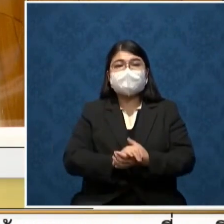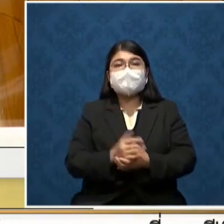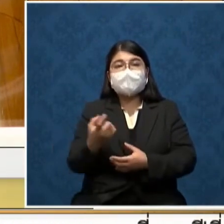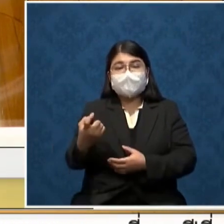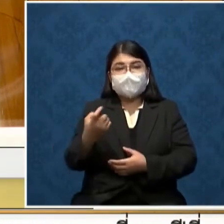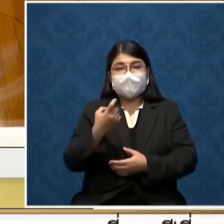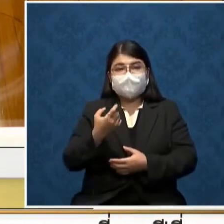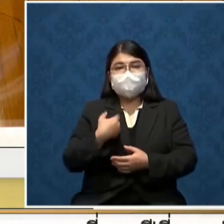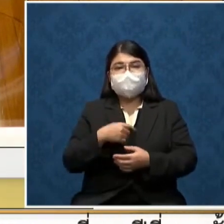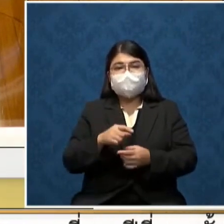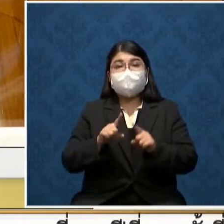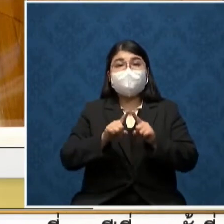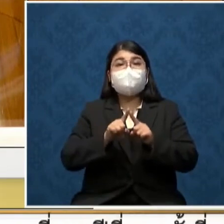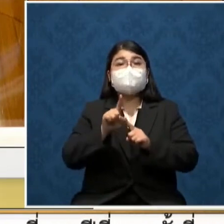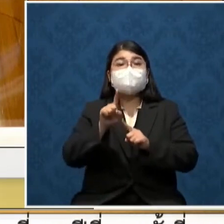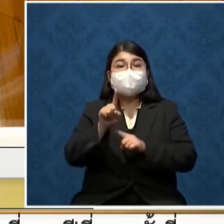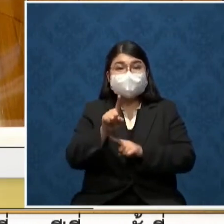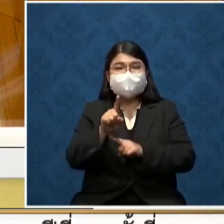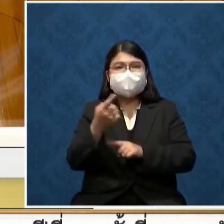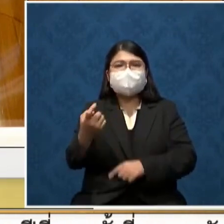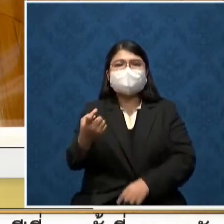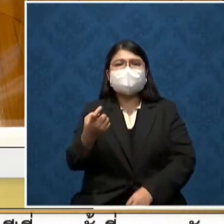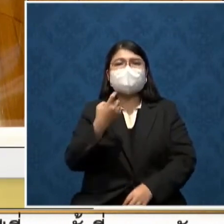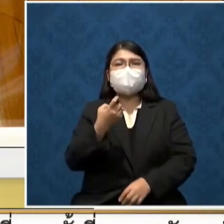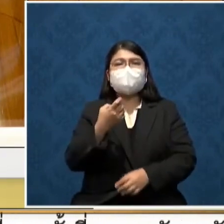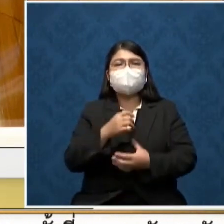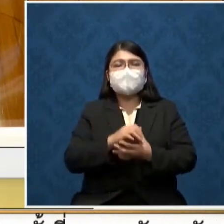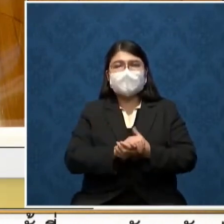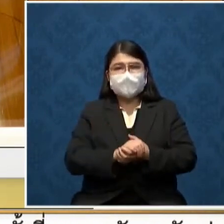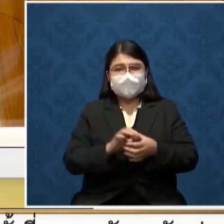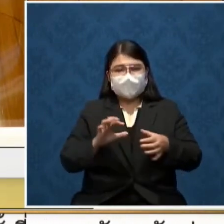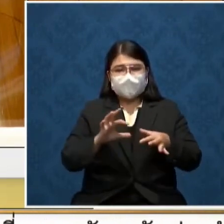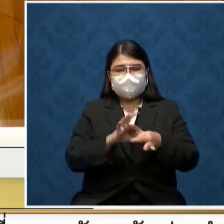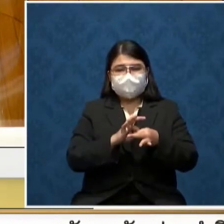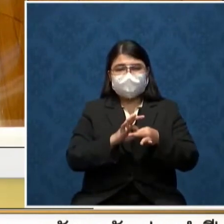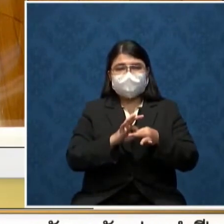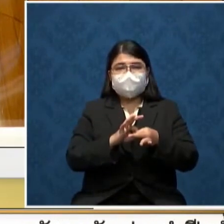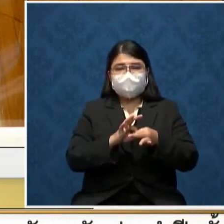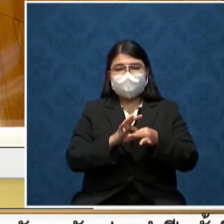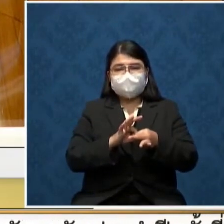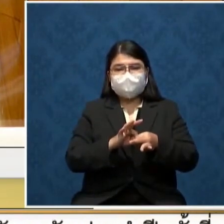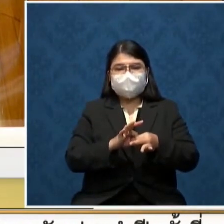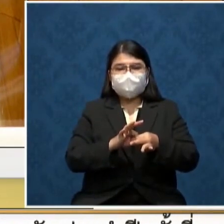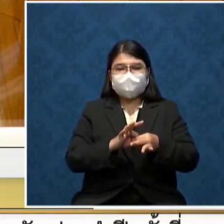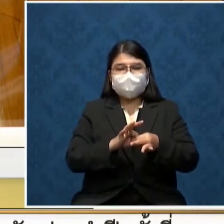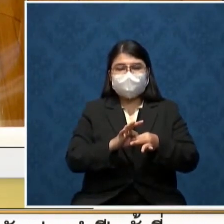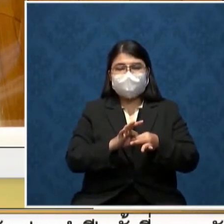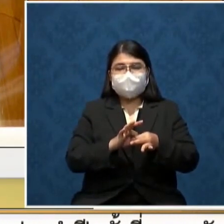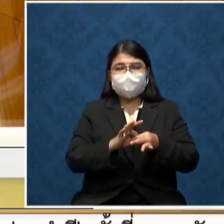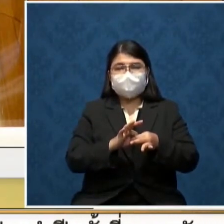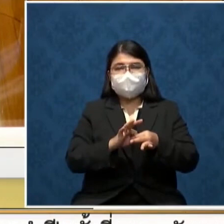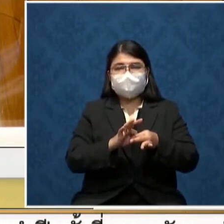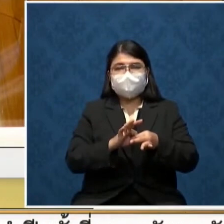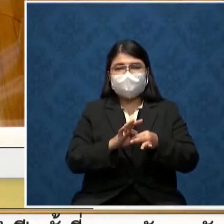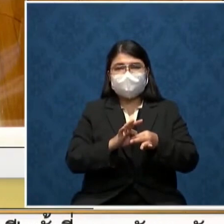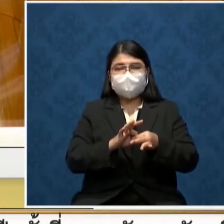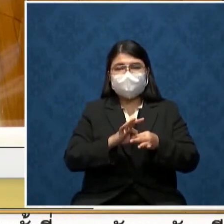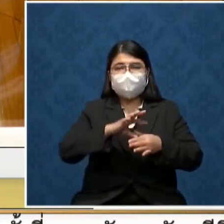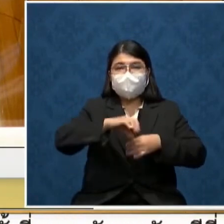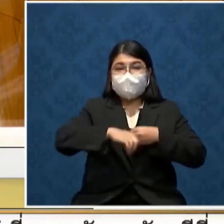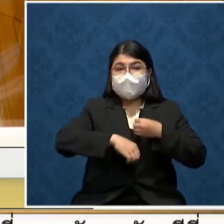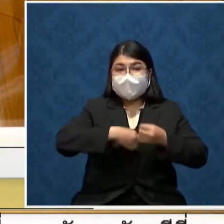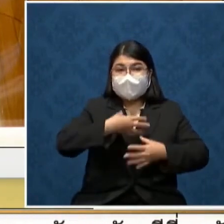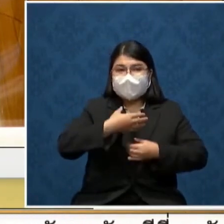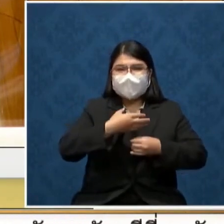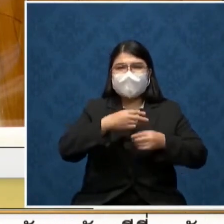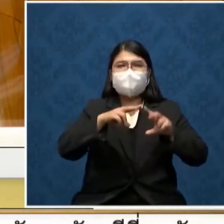ที่หนึ่งของท่านนะครับเกี่ยวกับกรณีของการวิเคราะห์และเสนอความคิดเห็นในการ